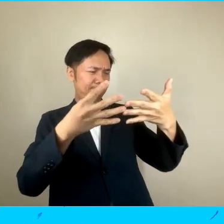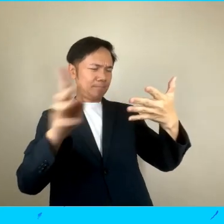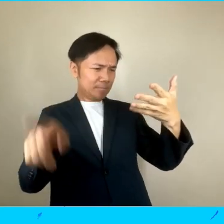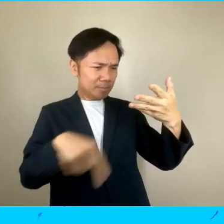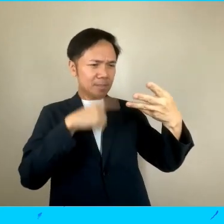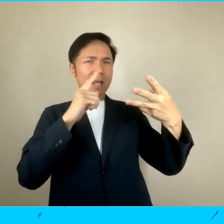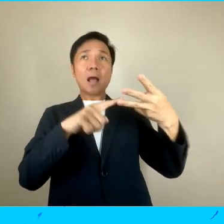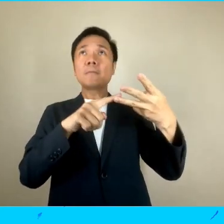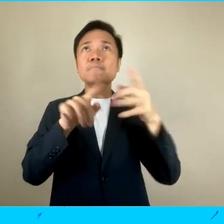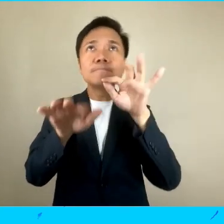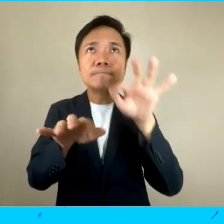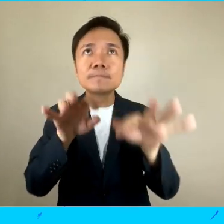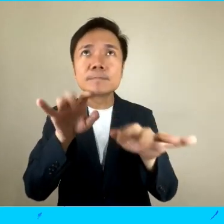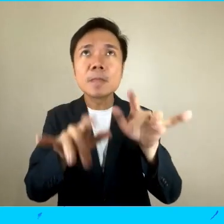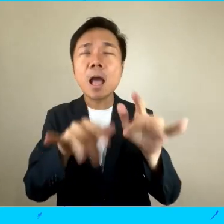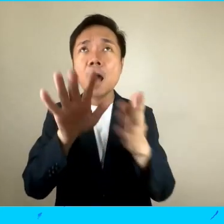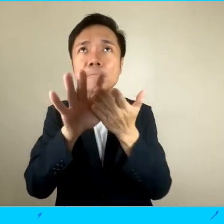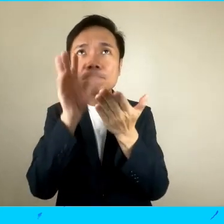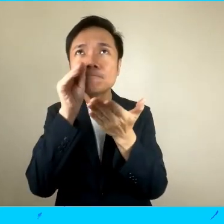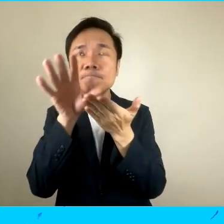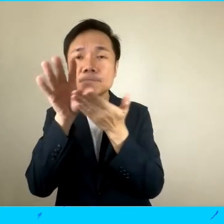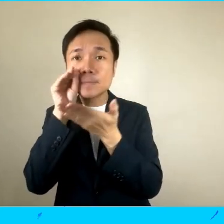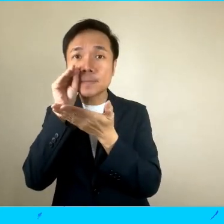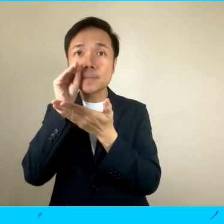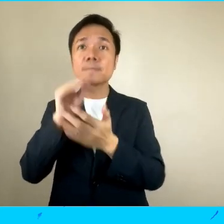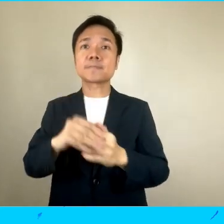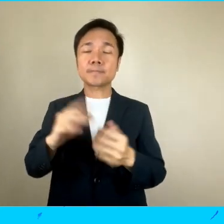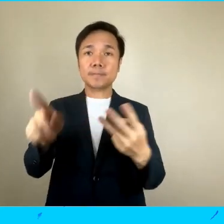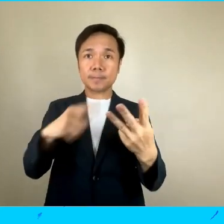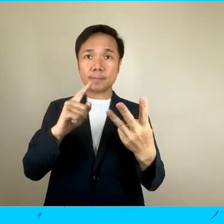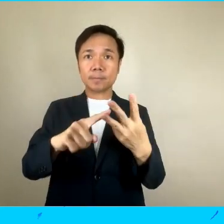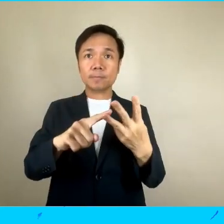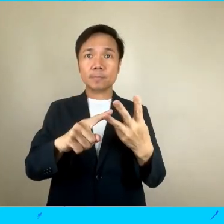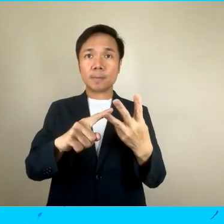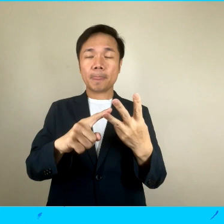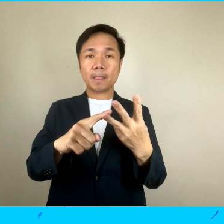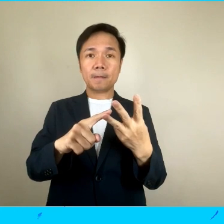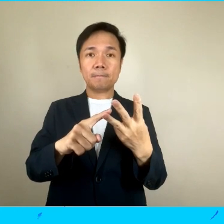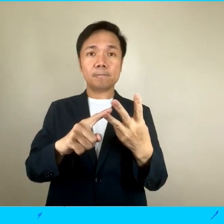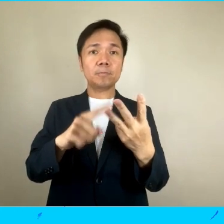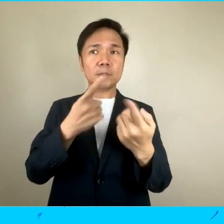de routines en ce qui concerne l'étude et aussi